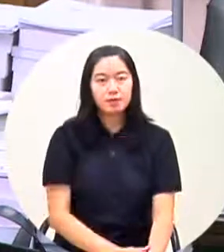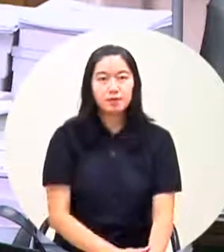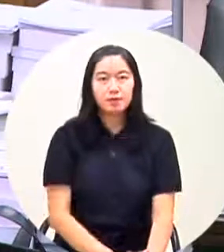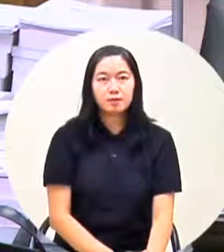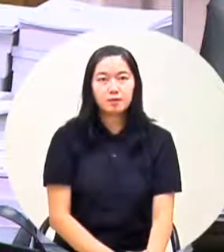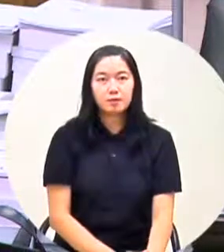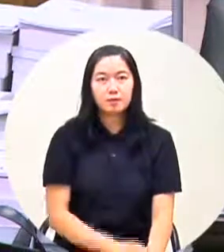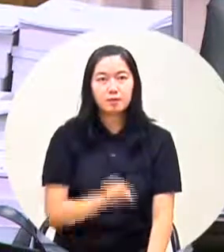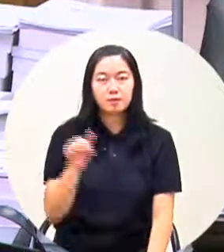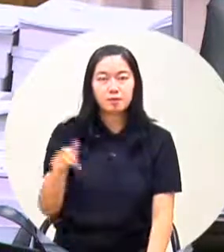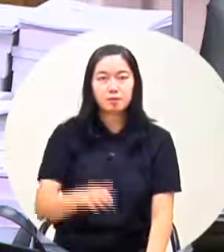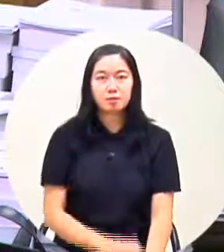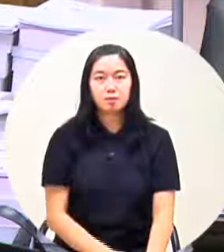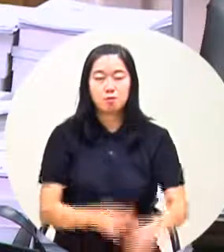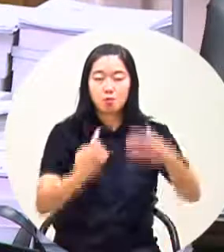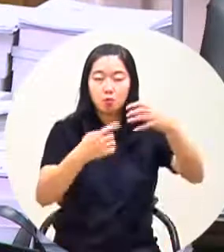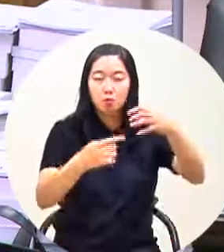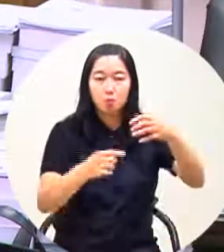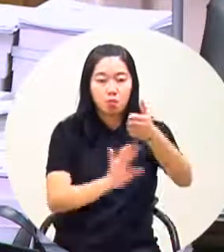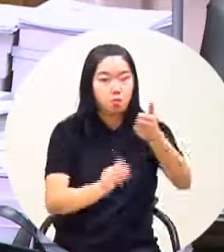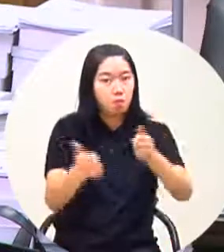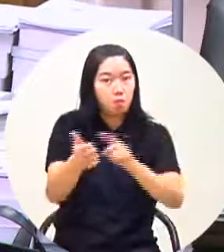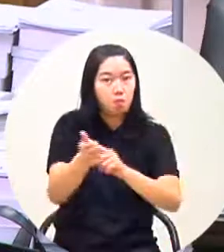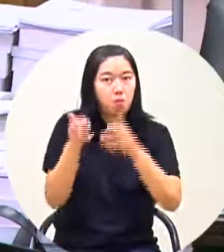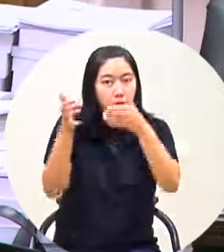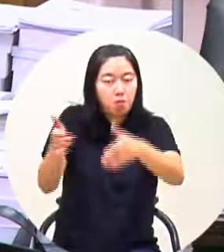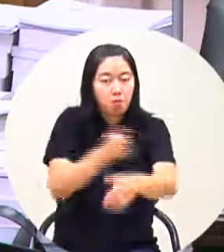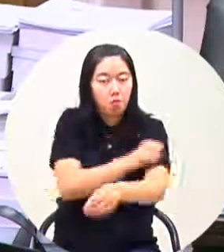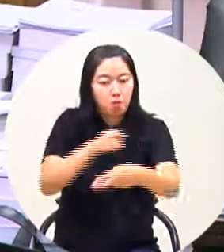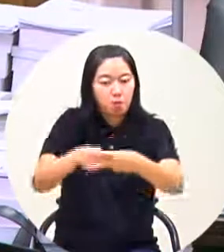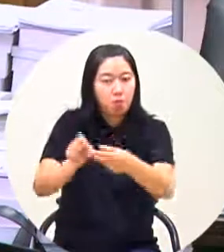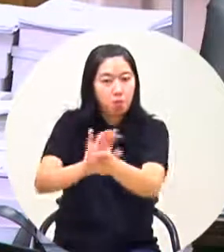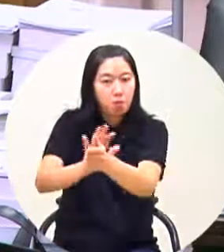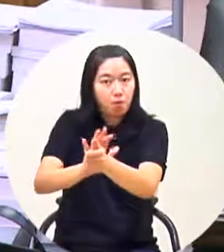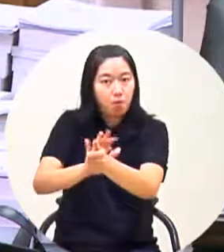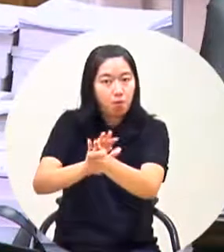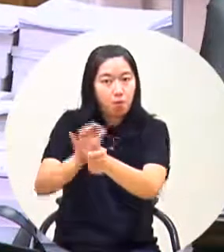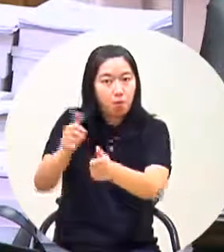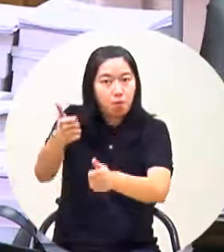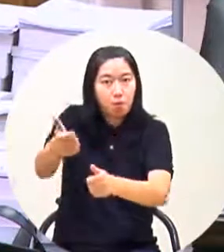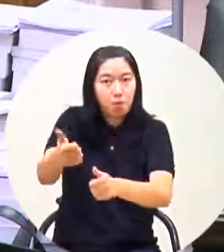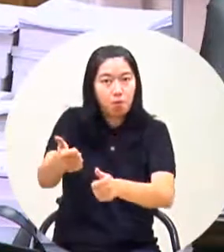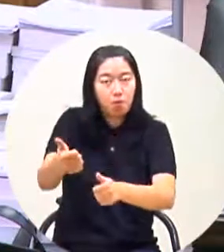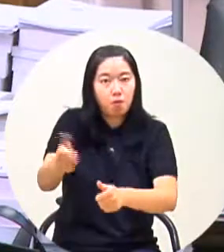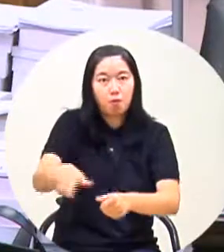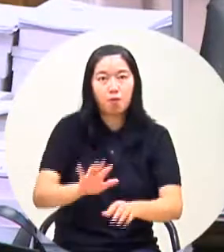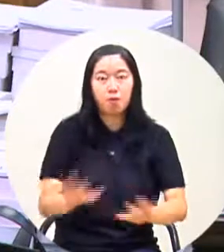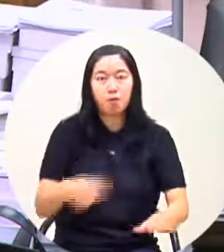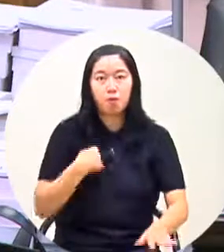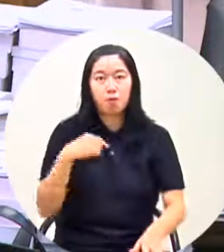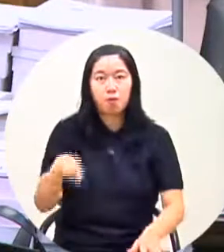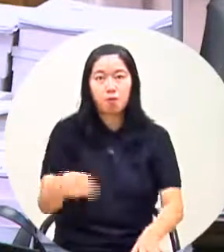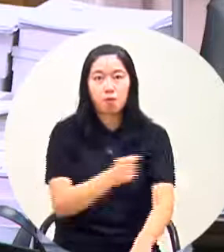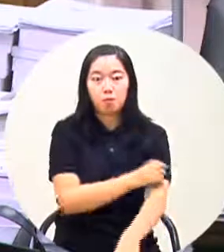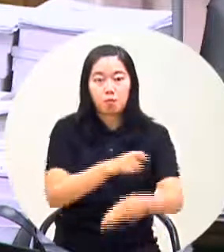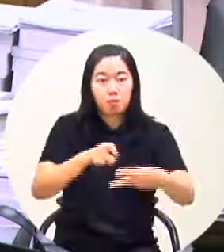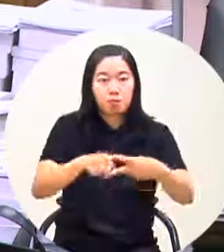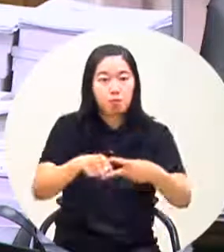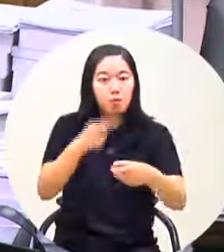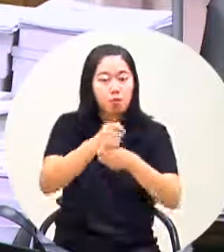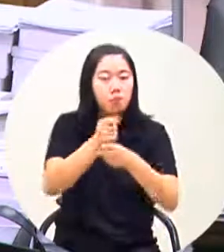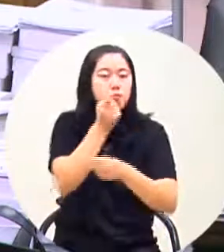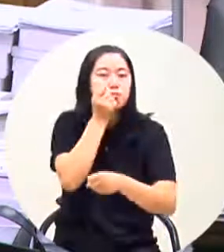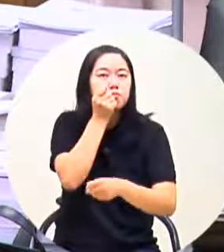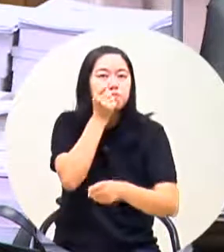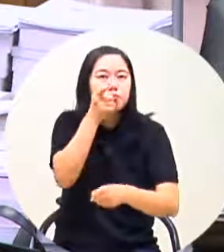委员一路都认为你们对劳工的努力没有错，台湾的劳工不会薪水越来越低，我就一定说你们哪一个